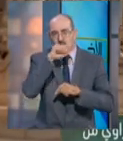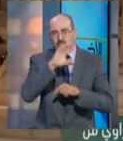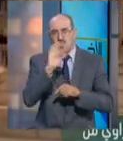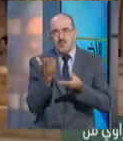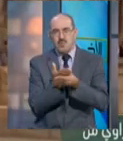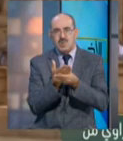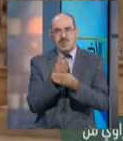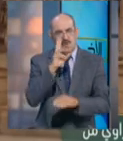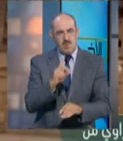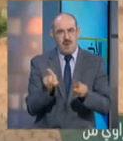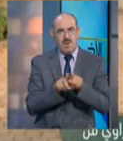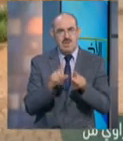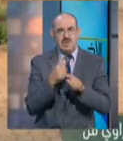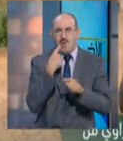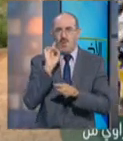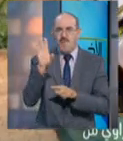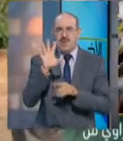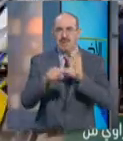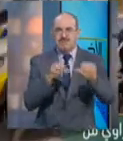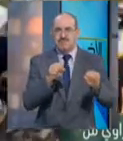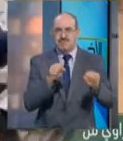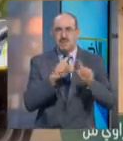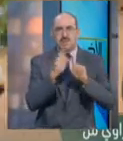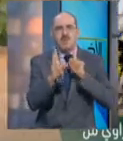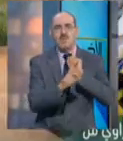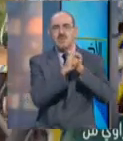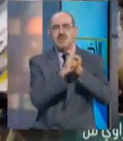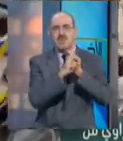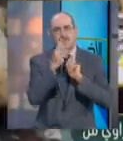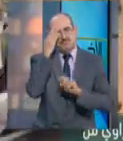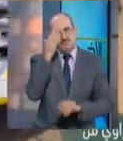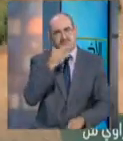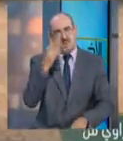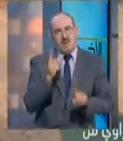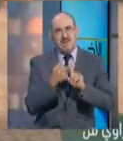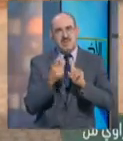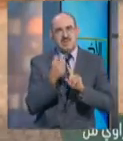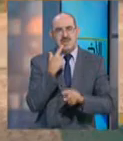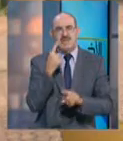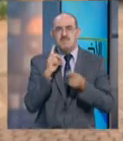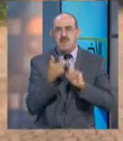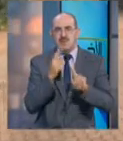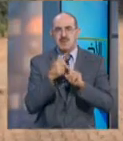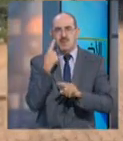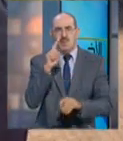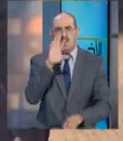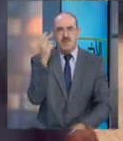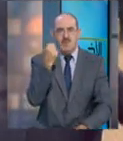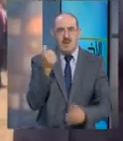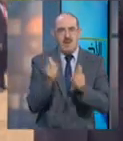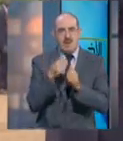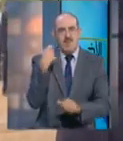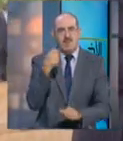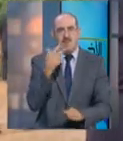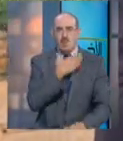وتؤلم محتلا غاصب. استقبال مميز وتاريخي للدولة الصحراوية ورئيسها